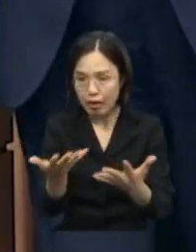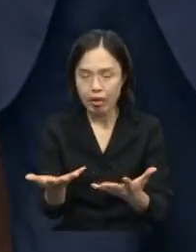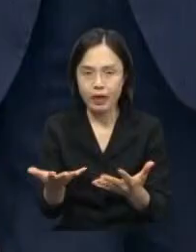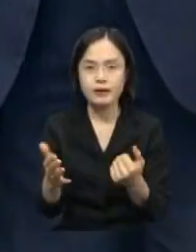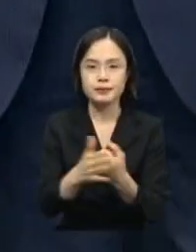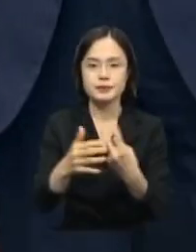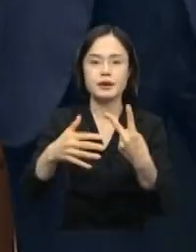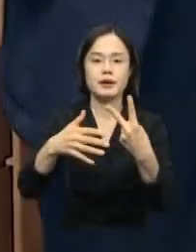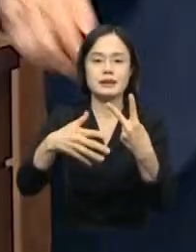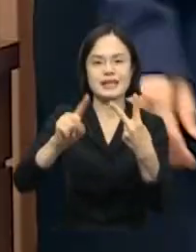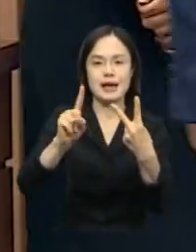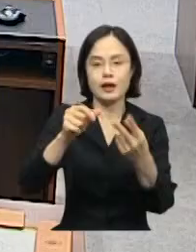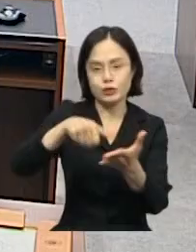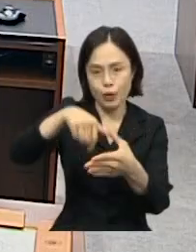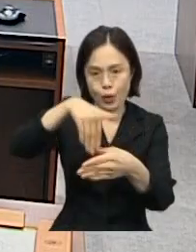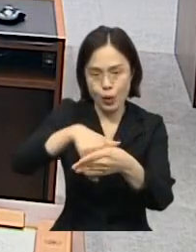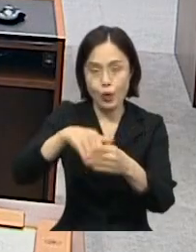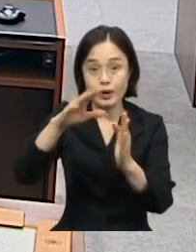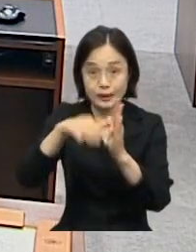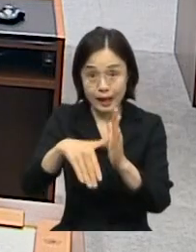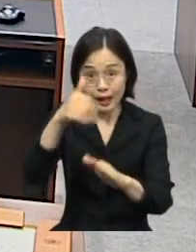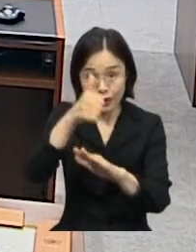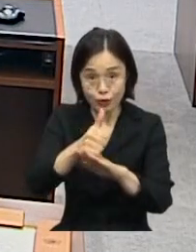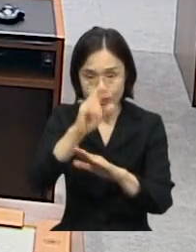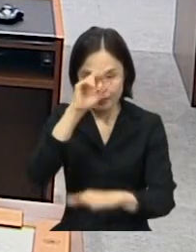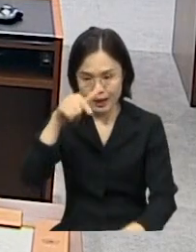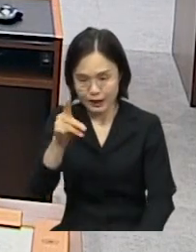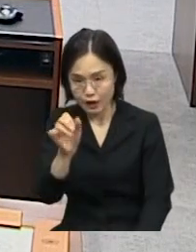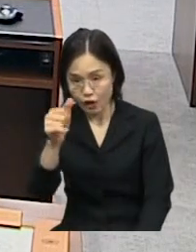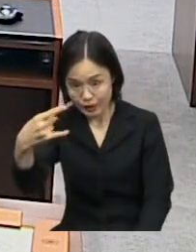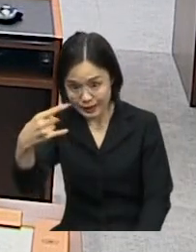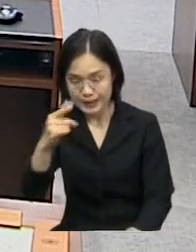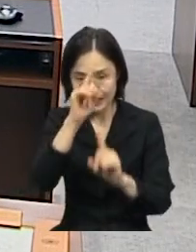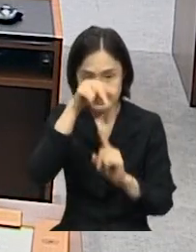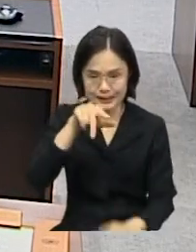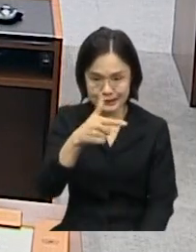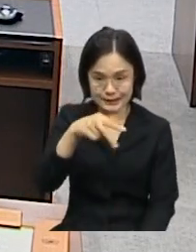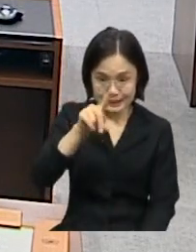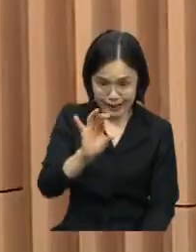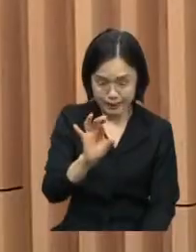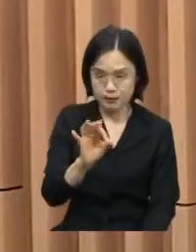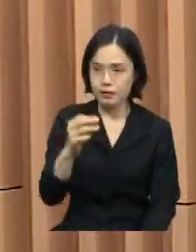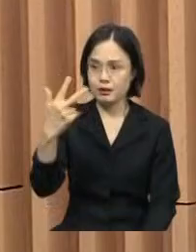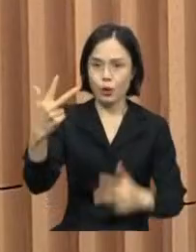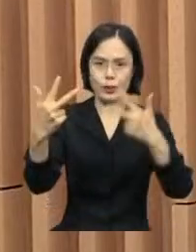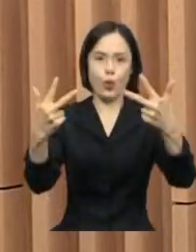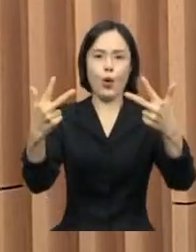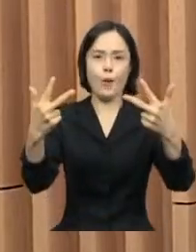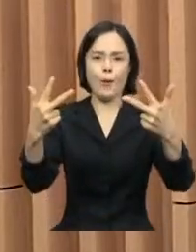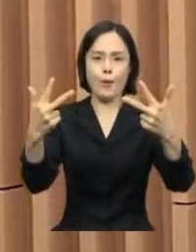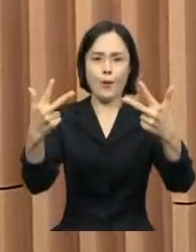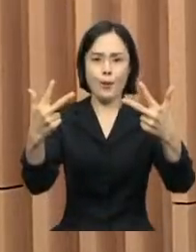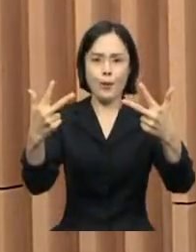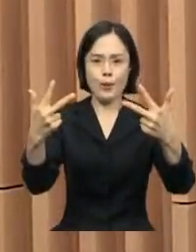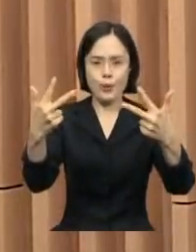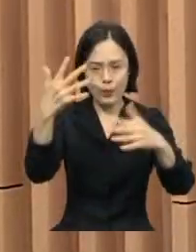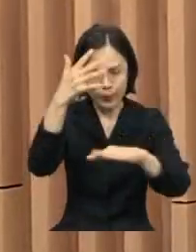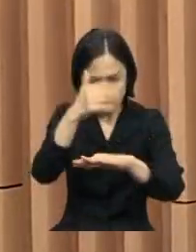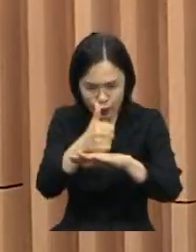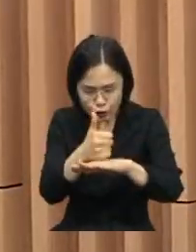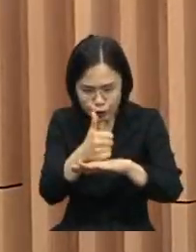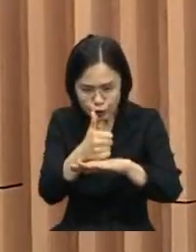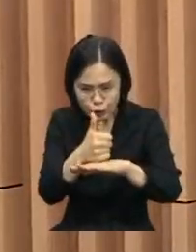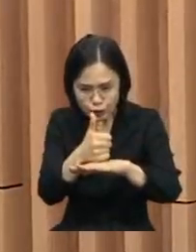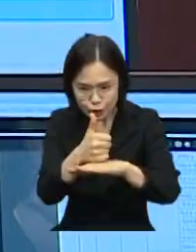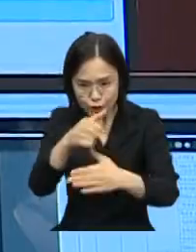2차 투표에선 박경희 의원과 각각 표가 나와 최다 득표자인 두 명의 의원을